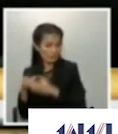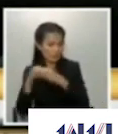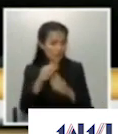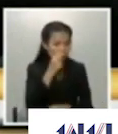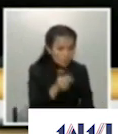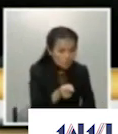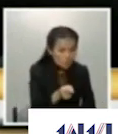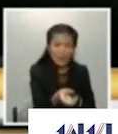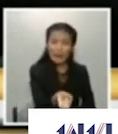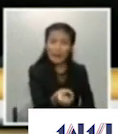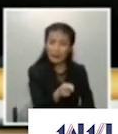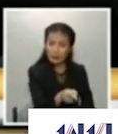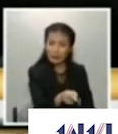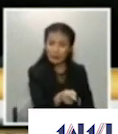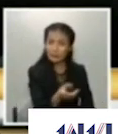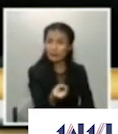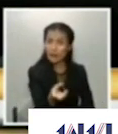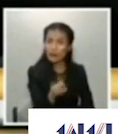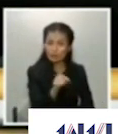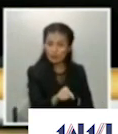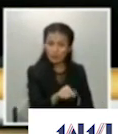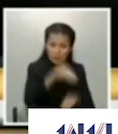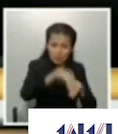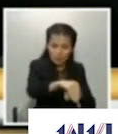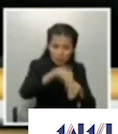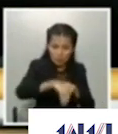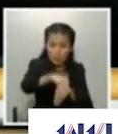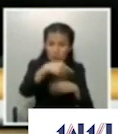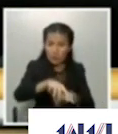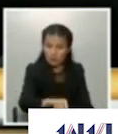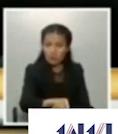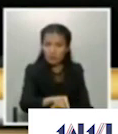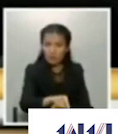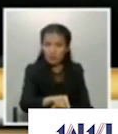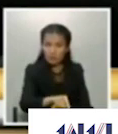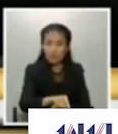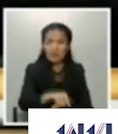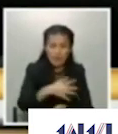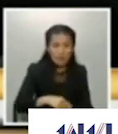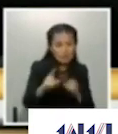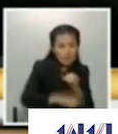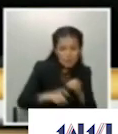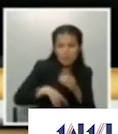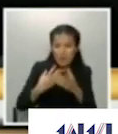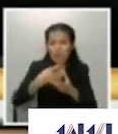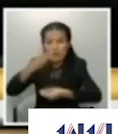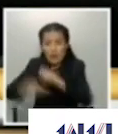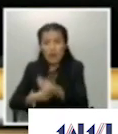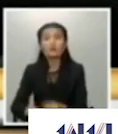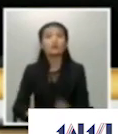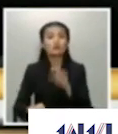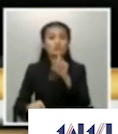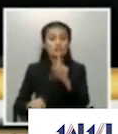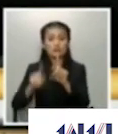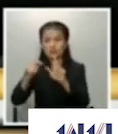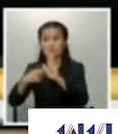าเขาแปรข้าวทั้งหมดนั้นสามารถจำหน่ายได้ตันหนึ่ง 600,000 กว่าบ